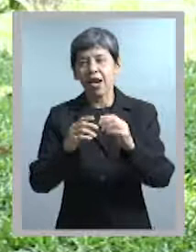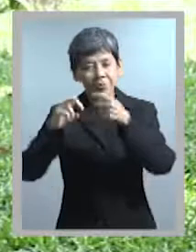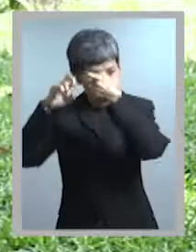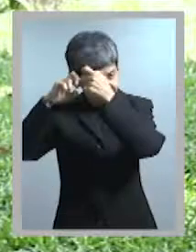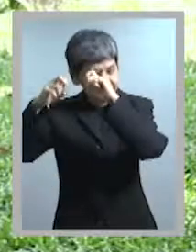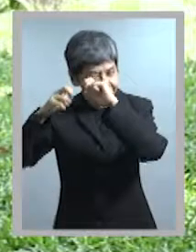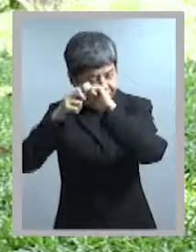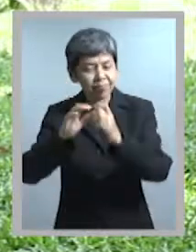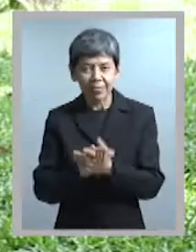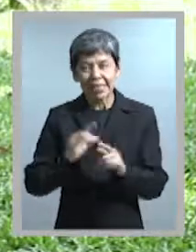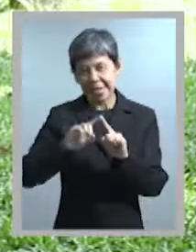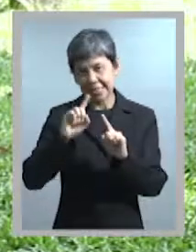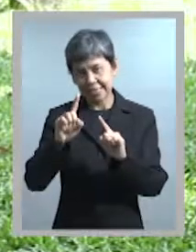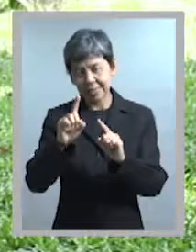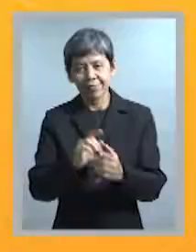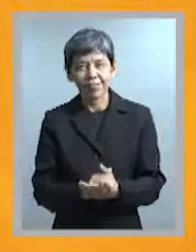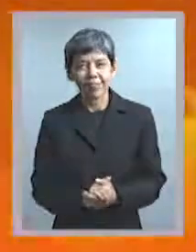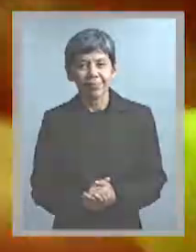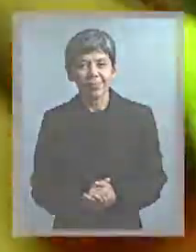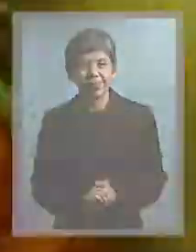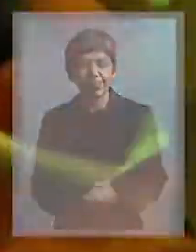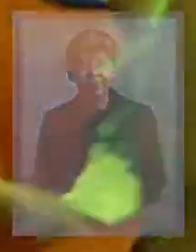กีฬาบุคคลออทิสติก ใช่ครับใช่ครับ